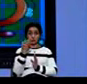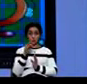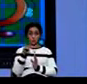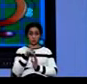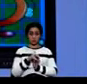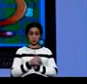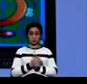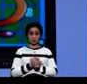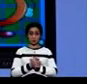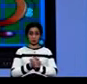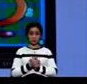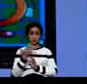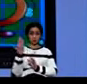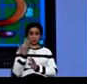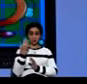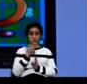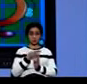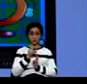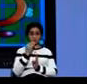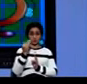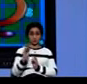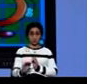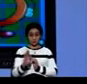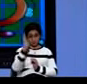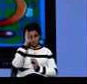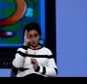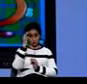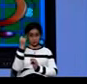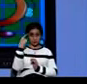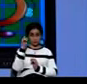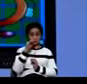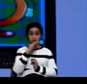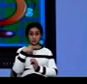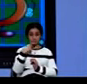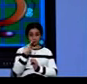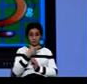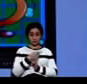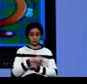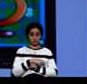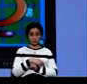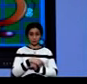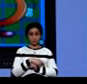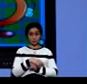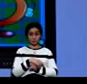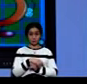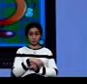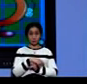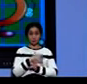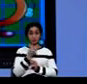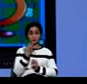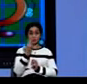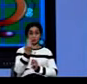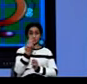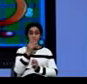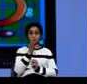год. Если наш вот этот маленький мальчик умел говорить, на вопрос «Сколько